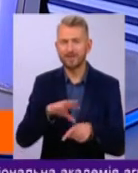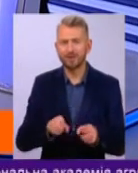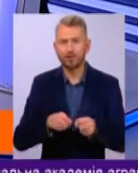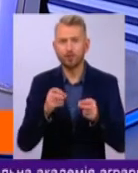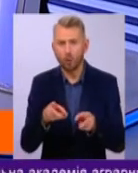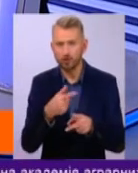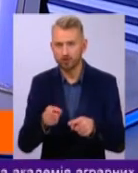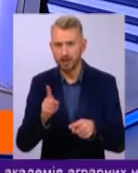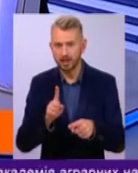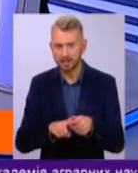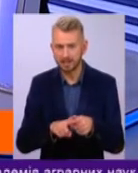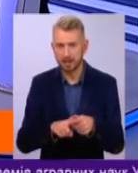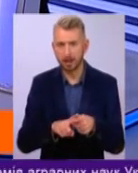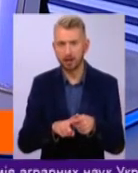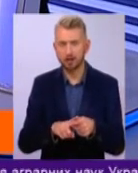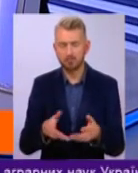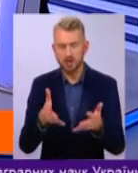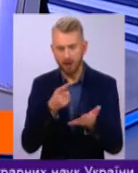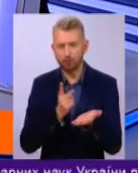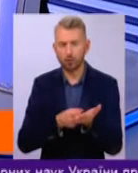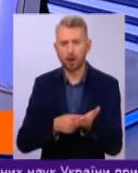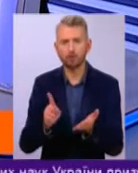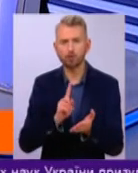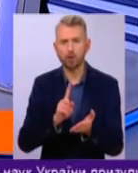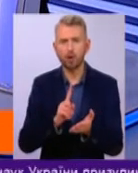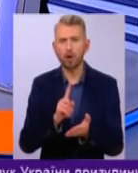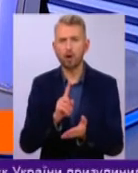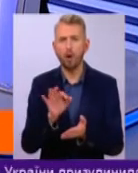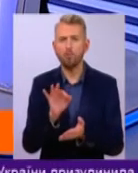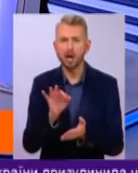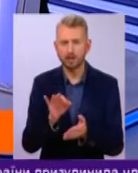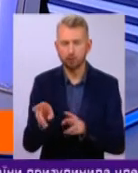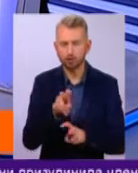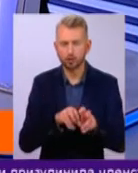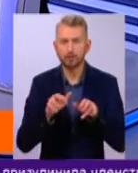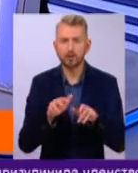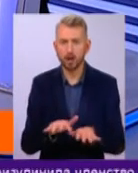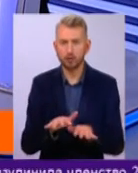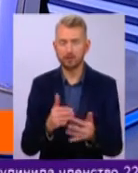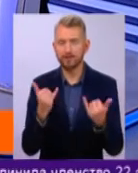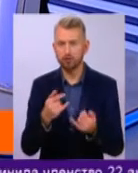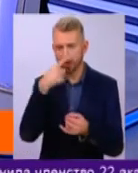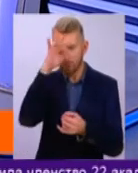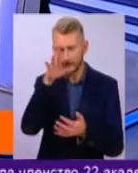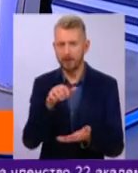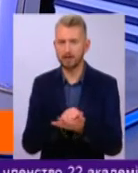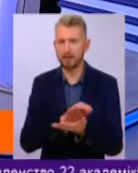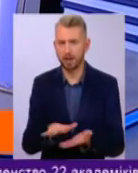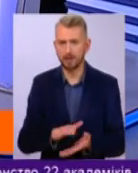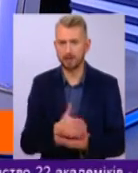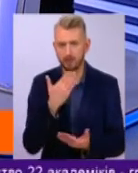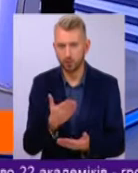це наявно доказує, що оперативною розшуковою діяльністю нинішня поліція не займається. Дякую.